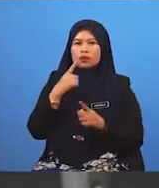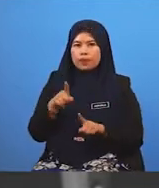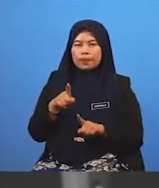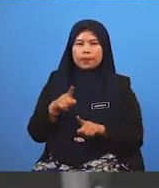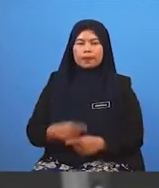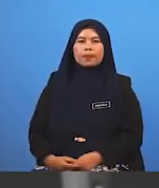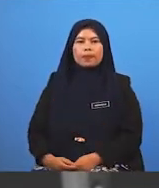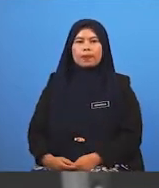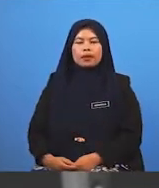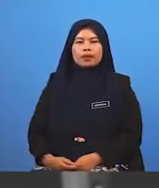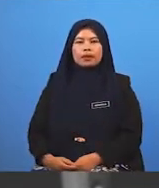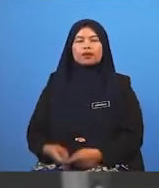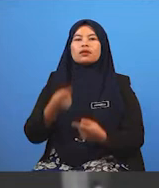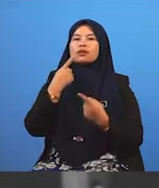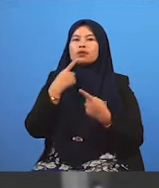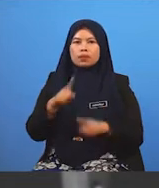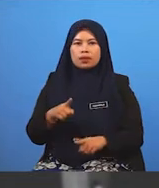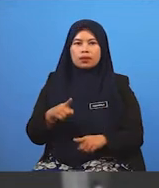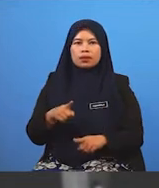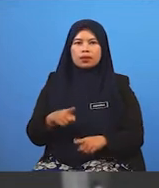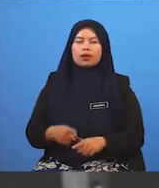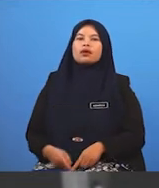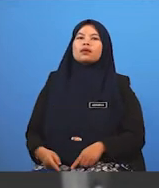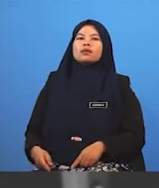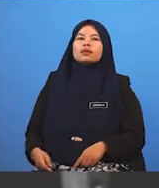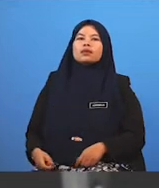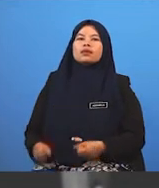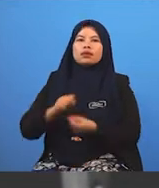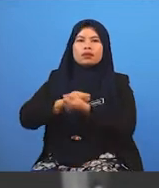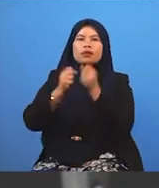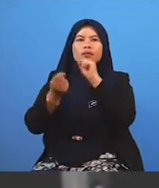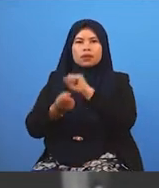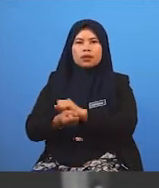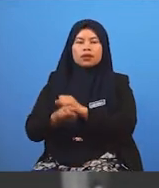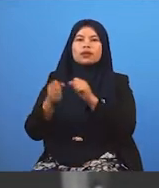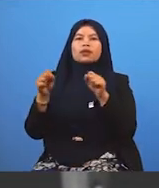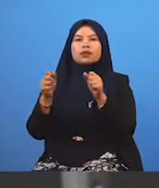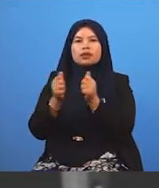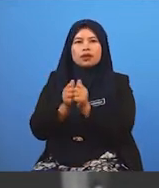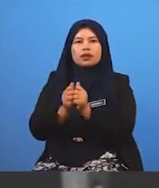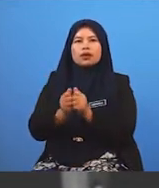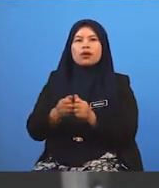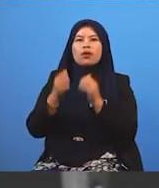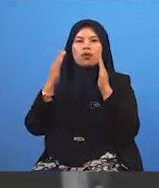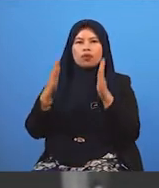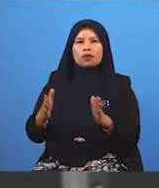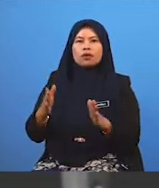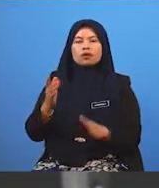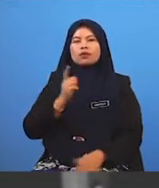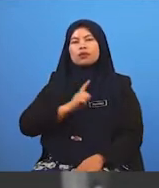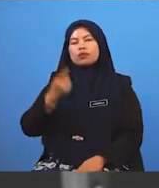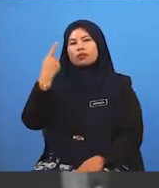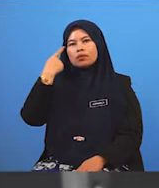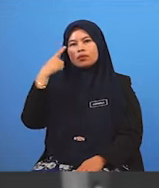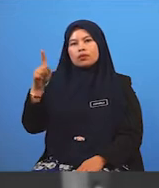Jawapan bagi soalan di atas ialah bersahabat dengan orang alim agar kita boleh berubah menjadi baik